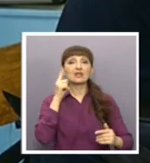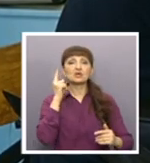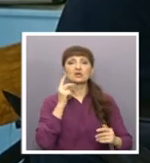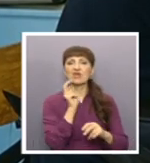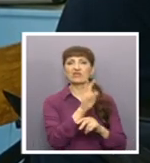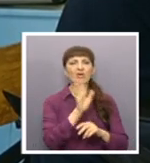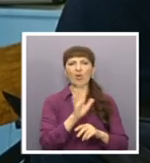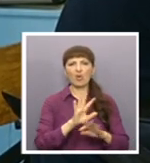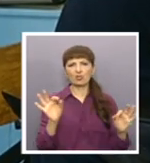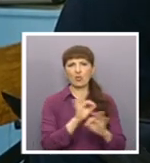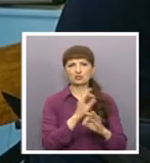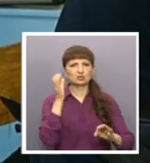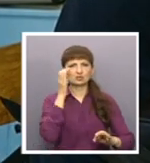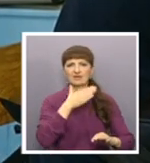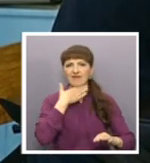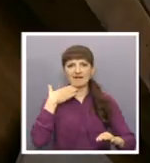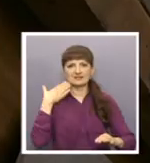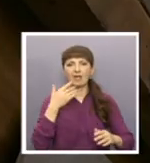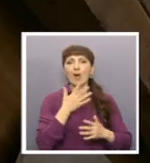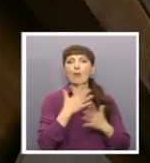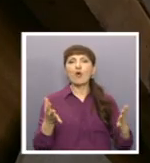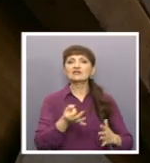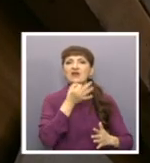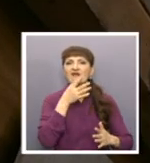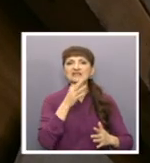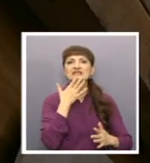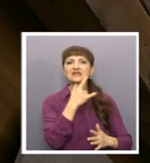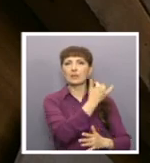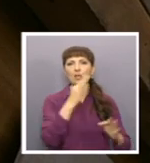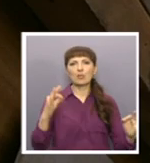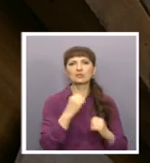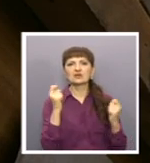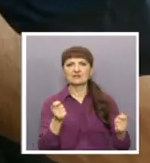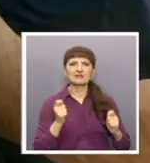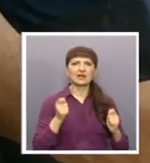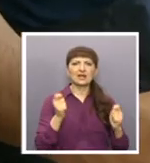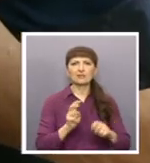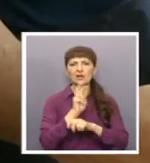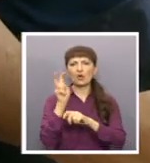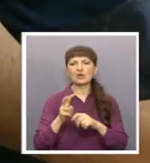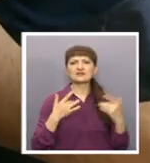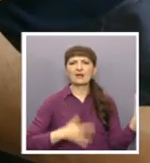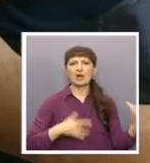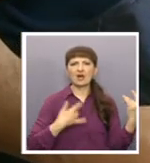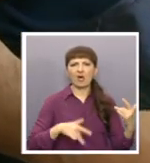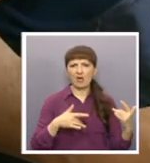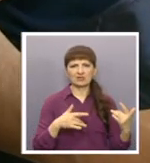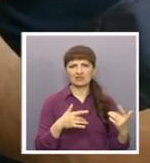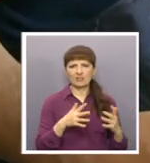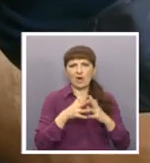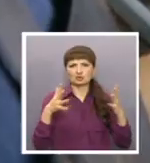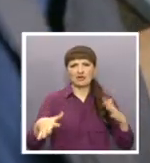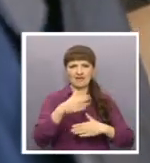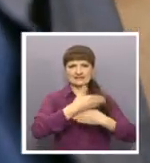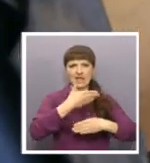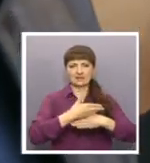ходит в консерваторию слушать классику. Они больше увлекаются западной музыкой и предпочитают посещать рок-концерты на больших площадках. А